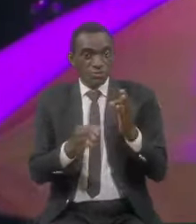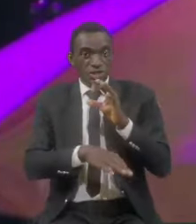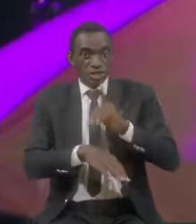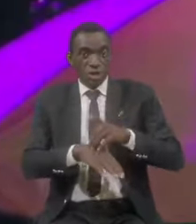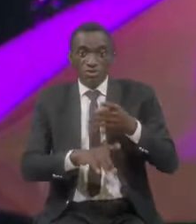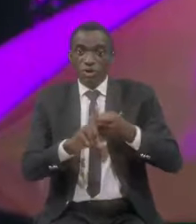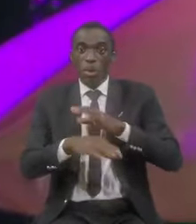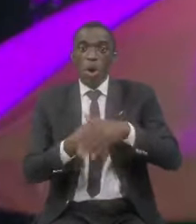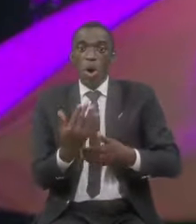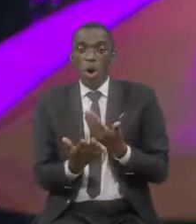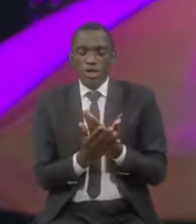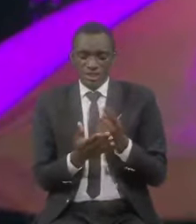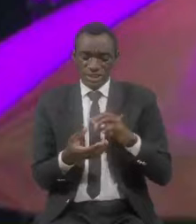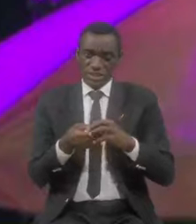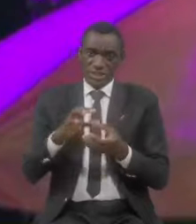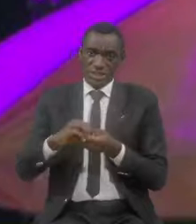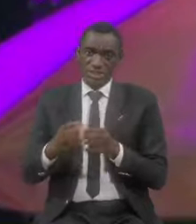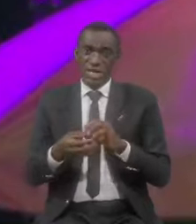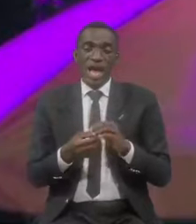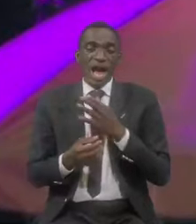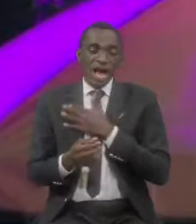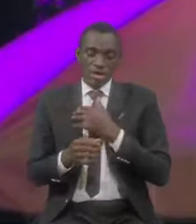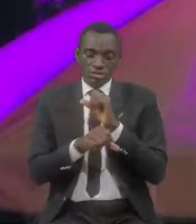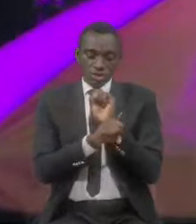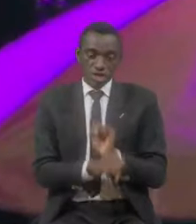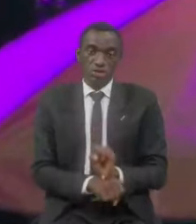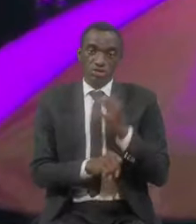la libération de toutes les chaînes